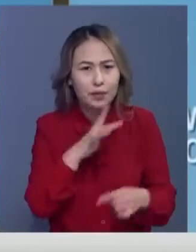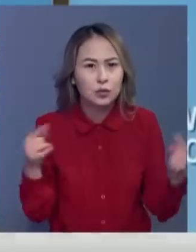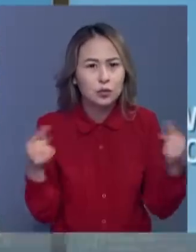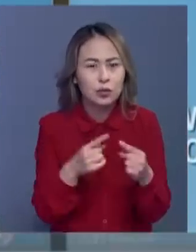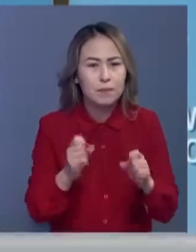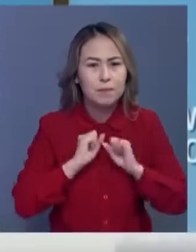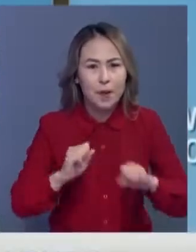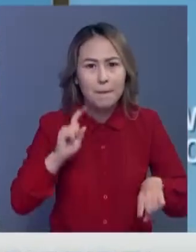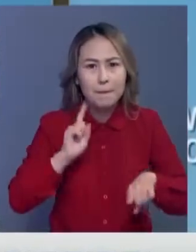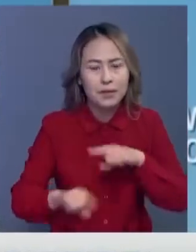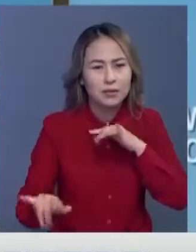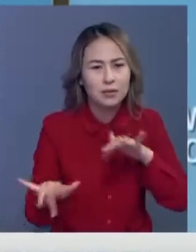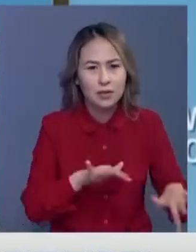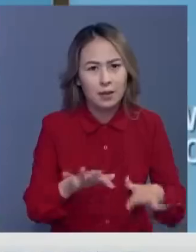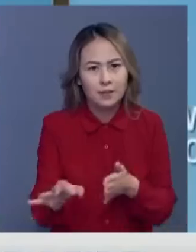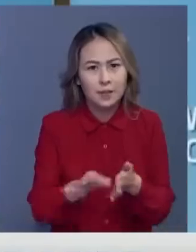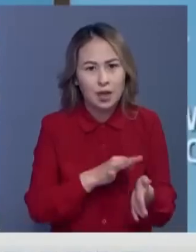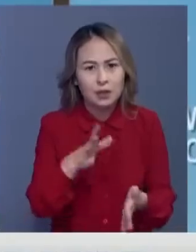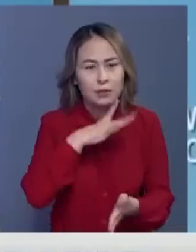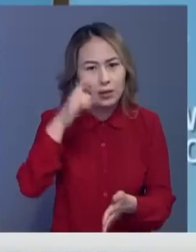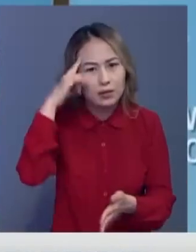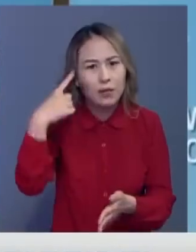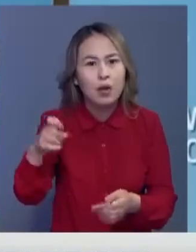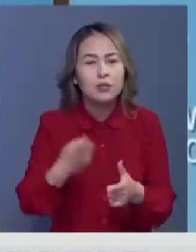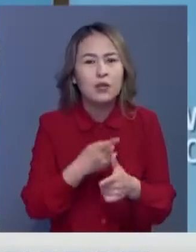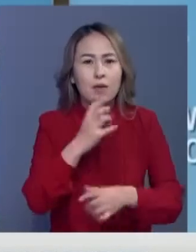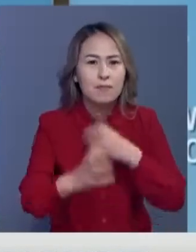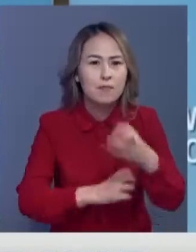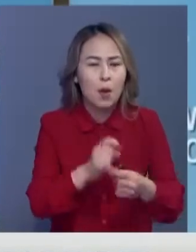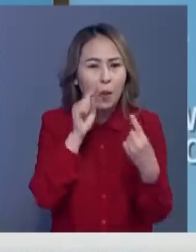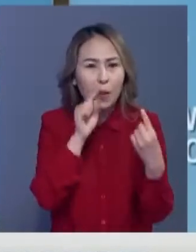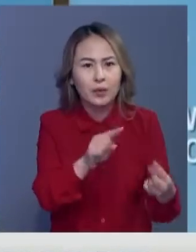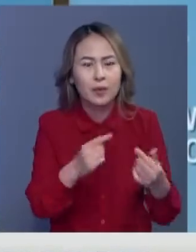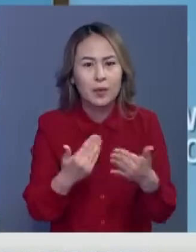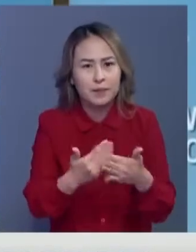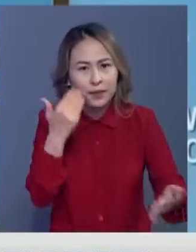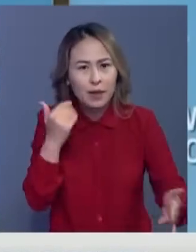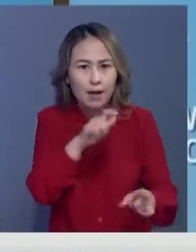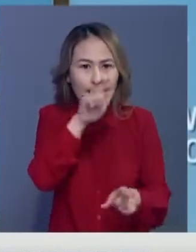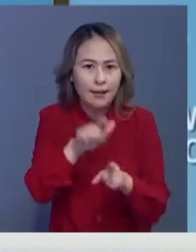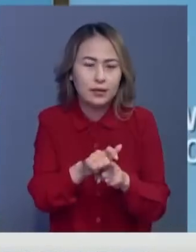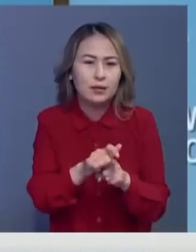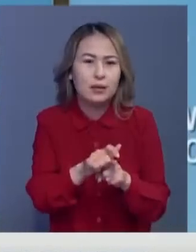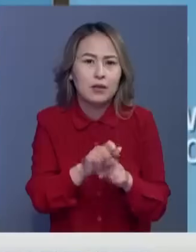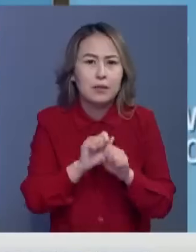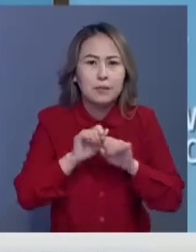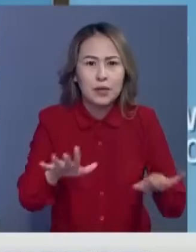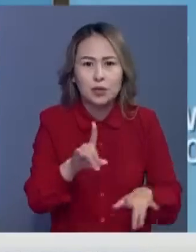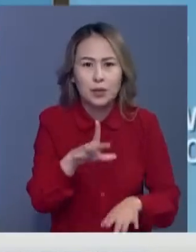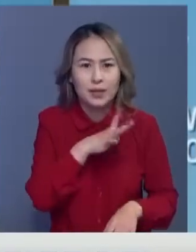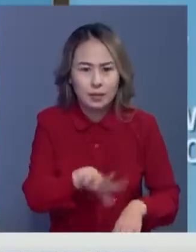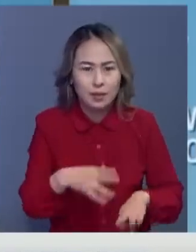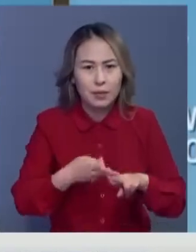батыл әрекет етті. Біз бірден дабыл қағып, дүние жүзінің індетке қарсы алдын ала дайындалып, вирустың кеңінен таралуына тосқауыл